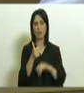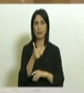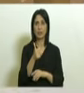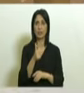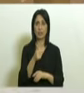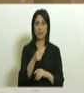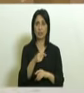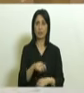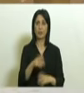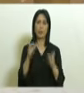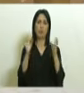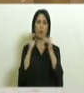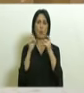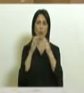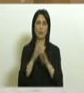მოგიყვა